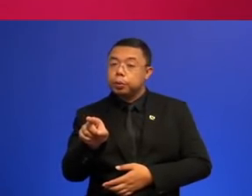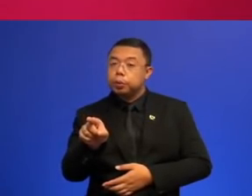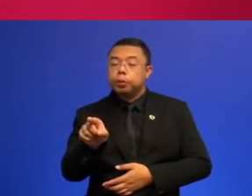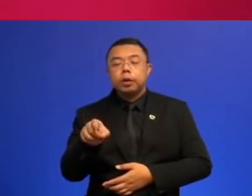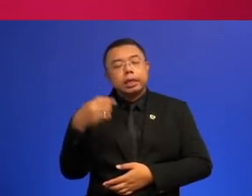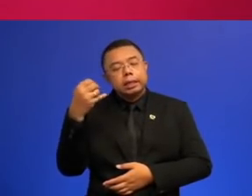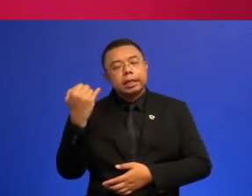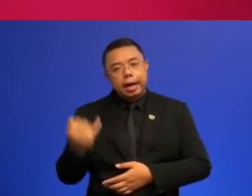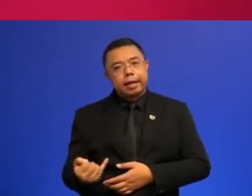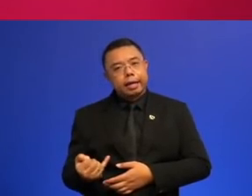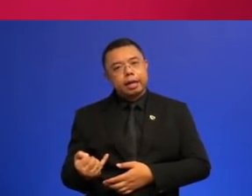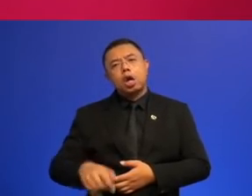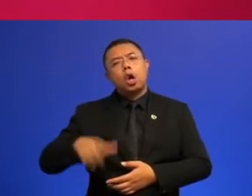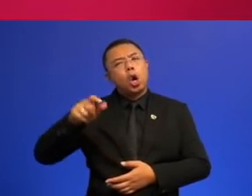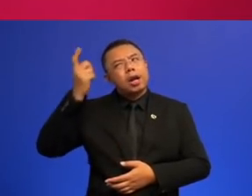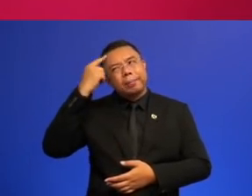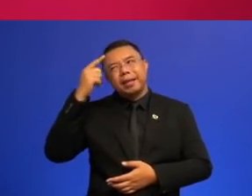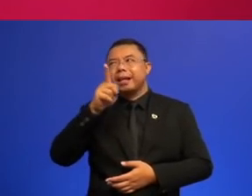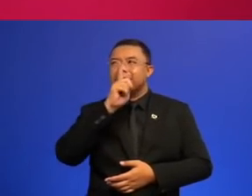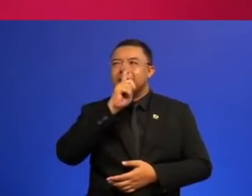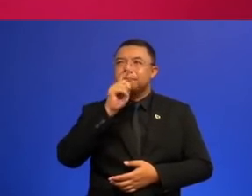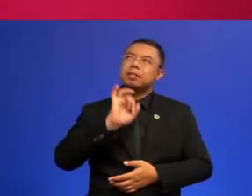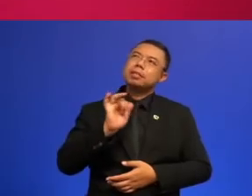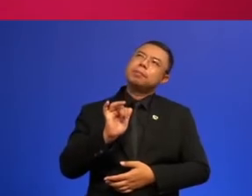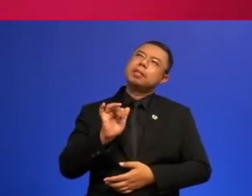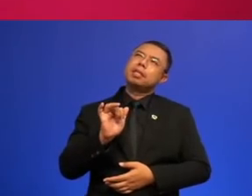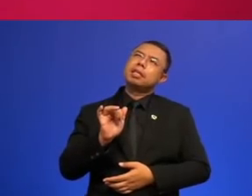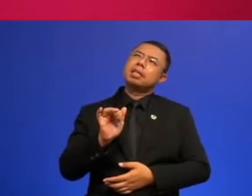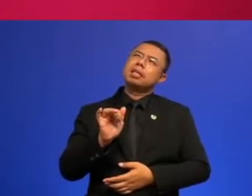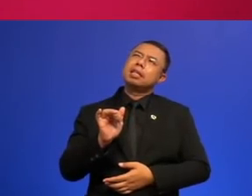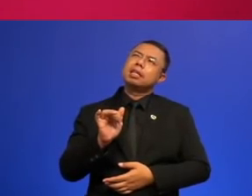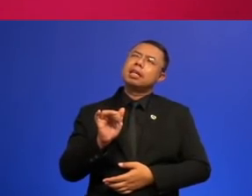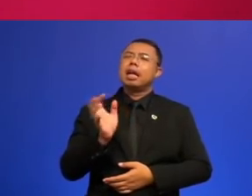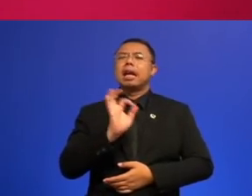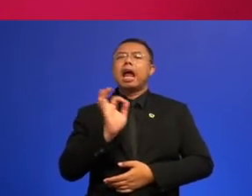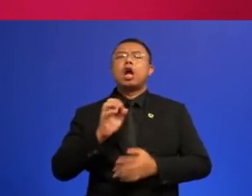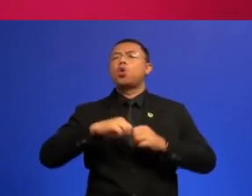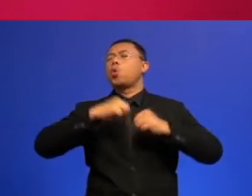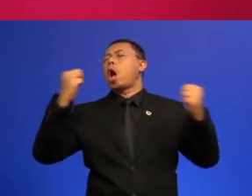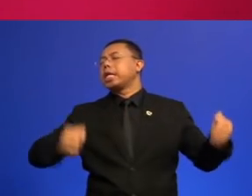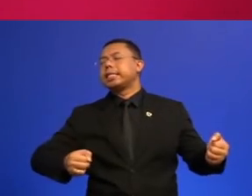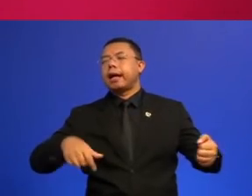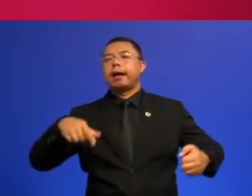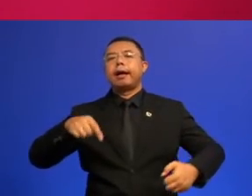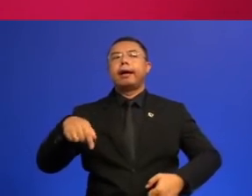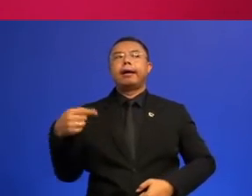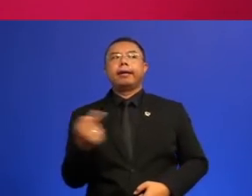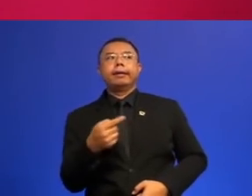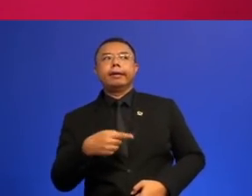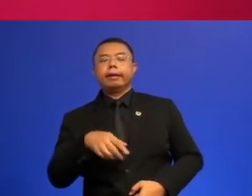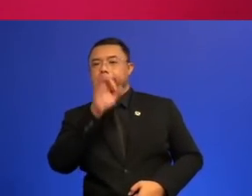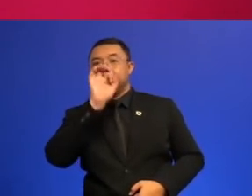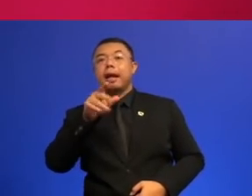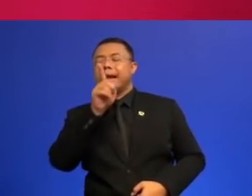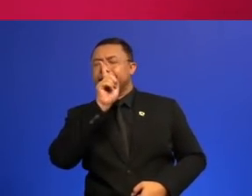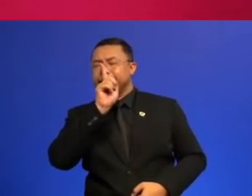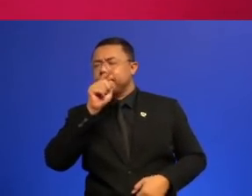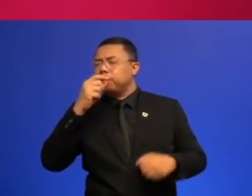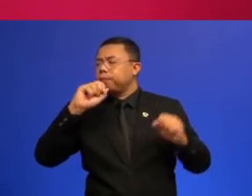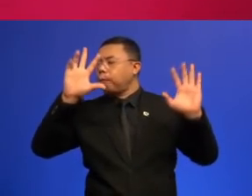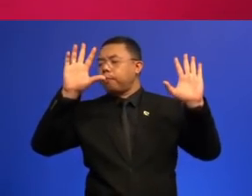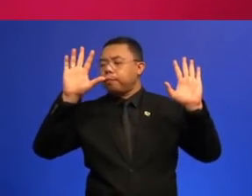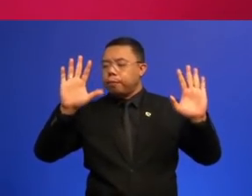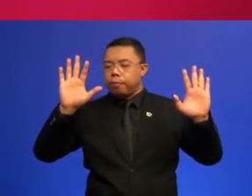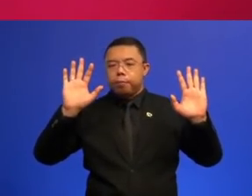pemungkas. Orang pikir diam itu tidak punya kuasa. Wah, ini kata diam itu luar